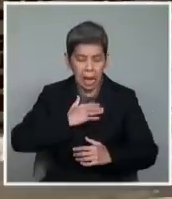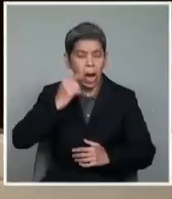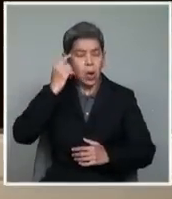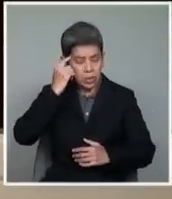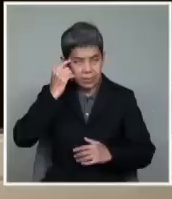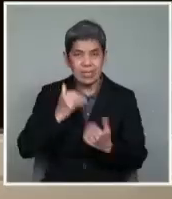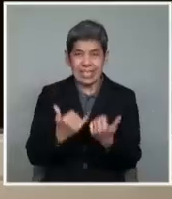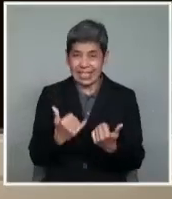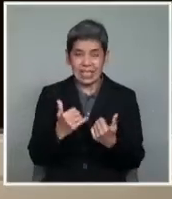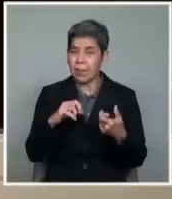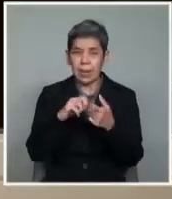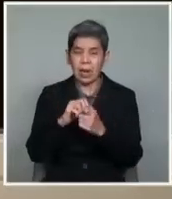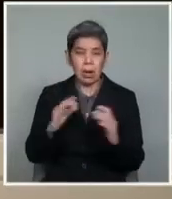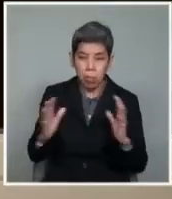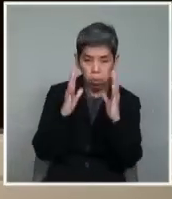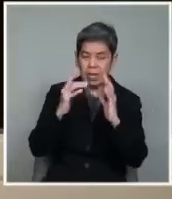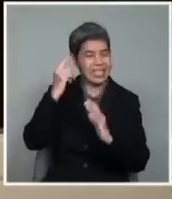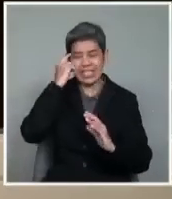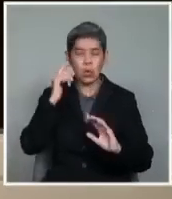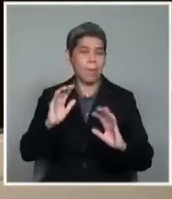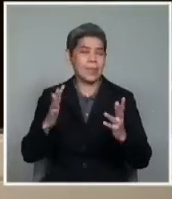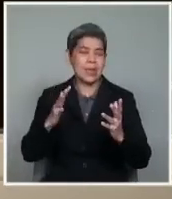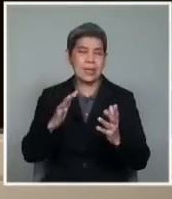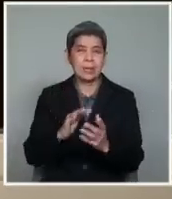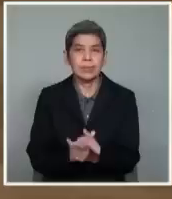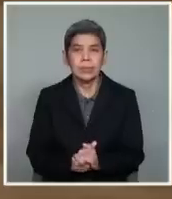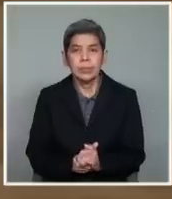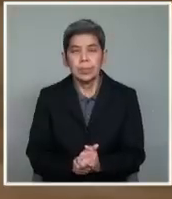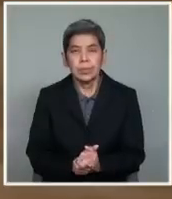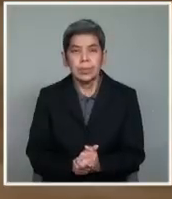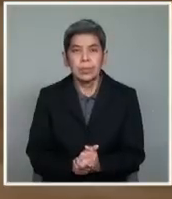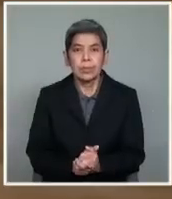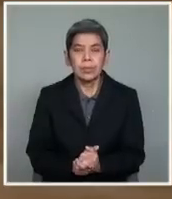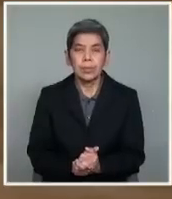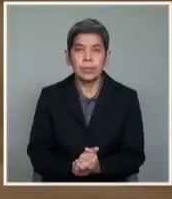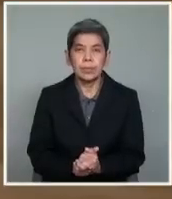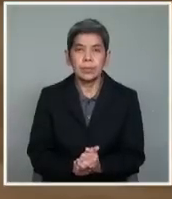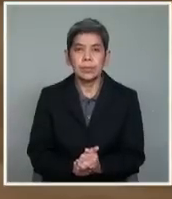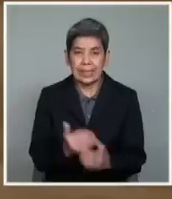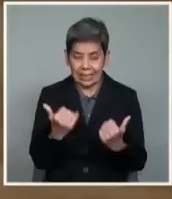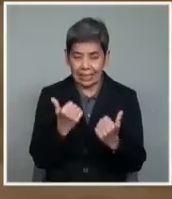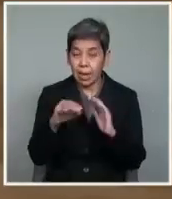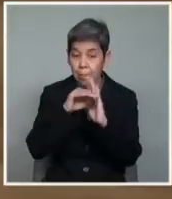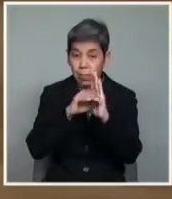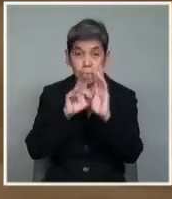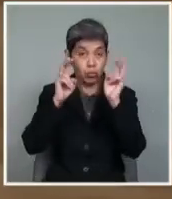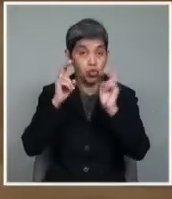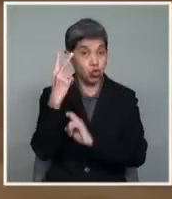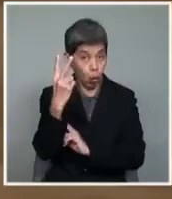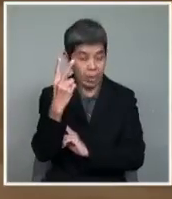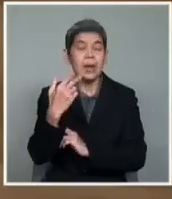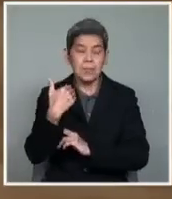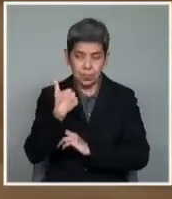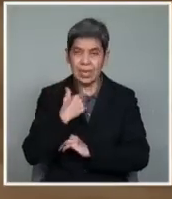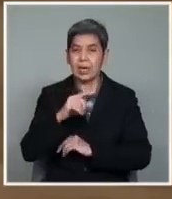คะว่าจะไม่มีการเผชิญหน้าของกลุ่มผู้ชุมนุมอย่างแน่นอนค่ะ ค่ะสำหรับกรอบการพิจารณา2วันนะคะจะใช้เวลาประม